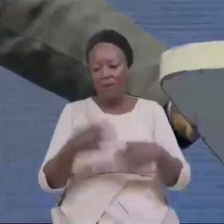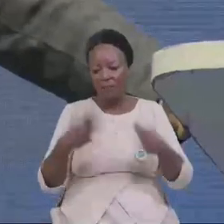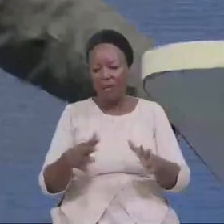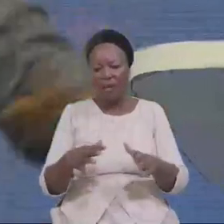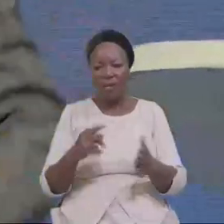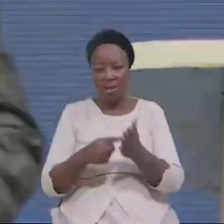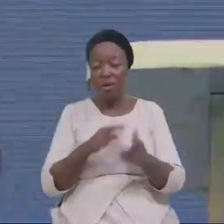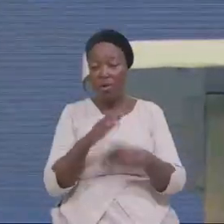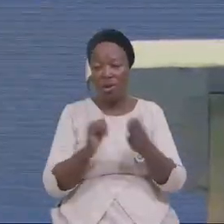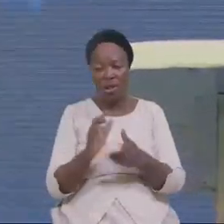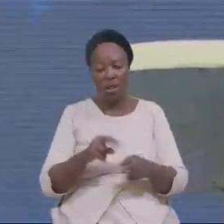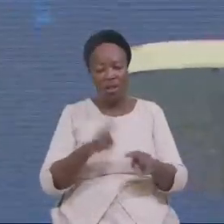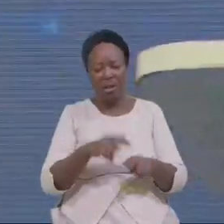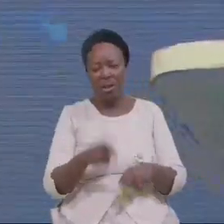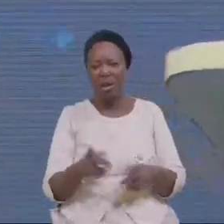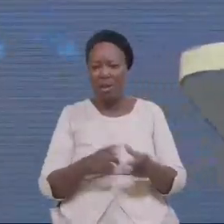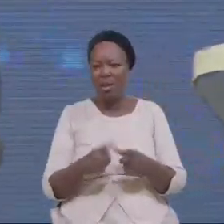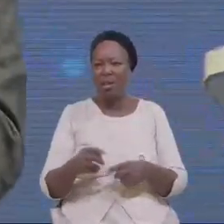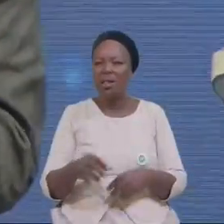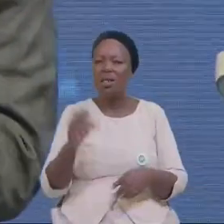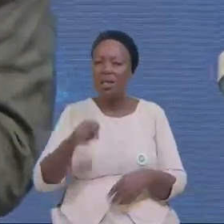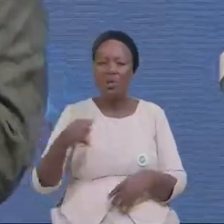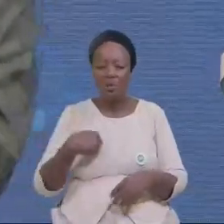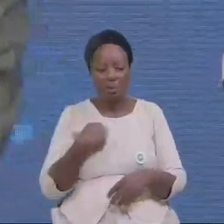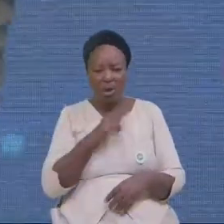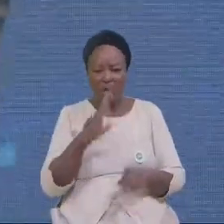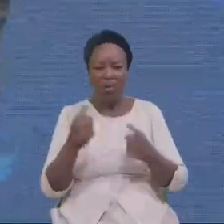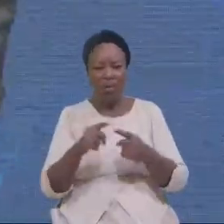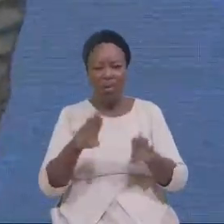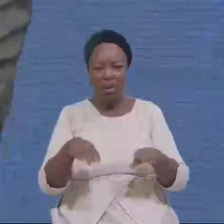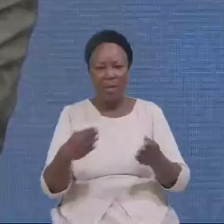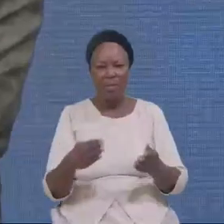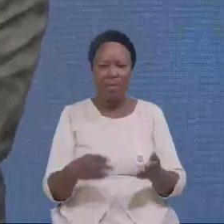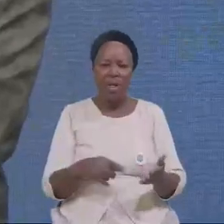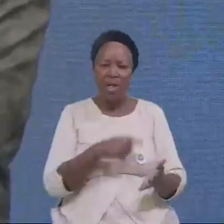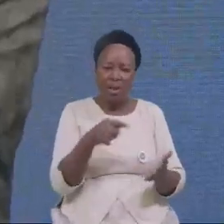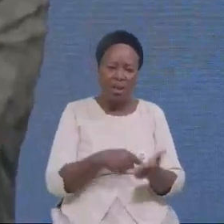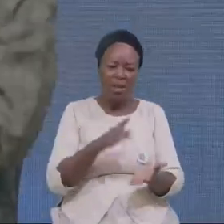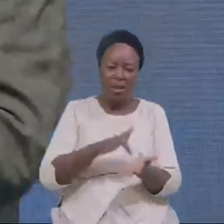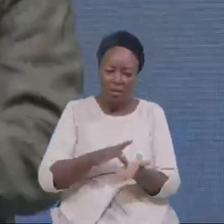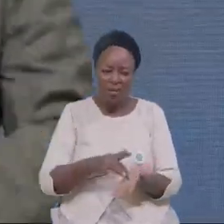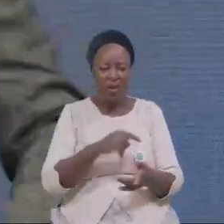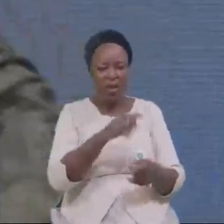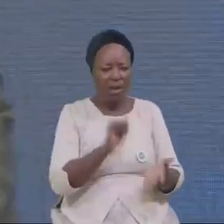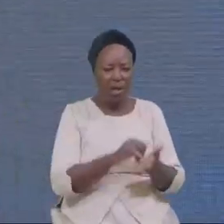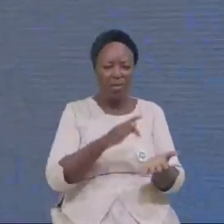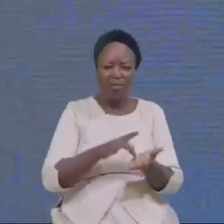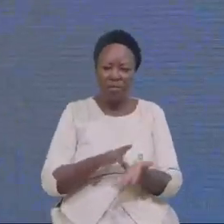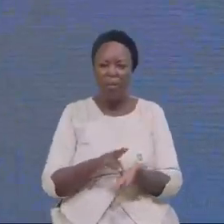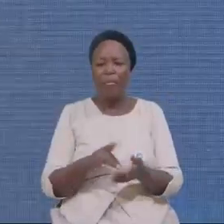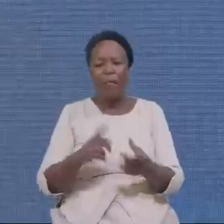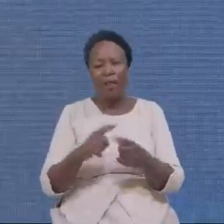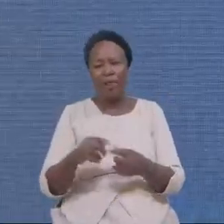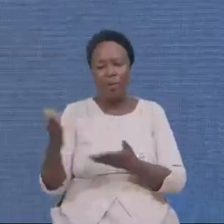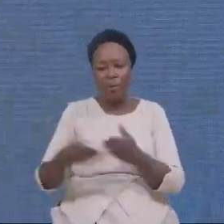d'abord. Et on dit: bon, nous allons te donner tel médicament et tel. Et tu